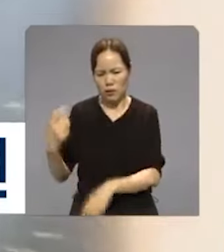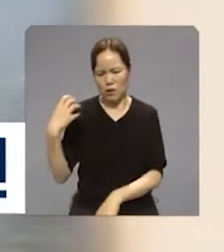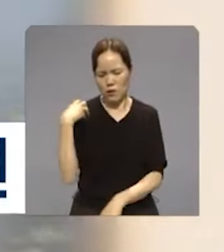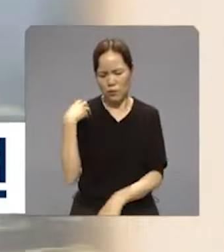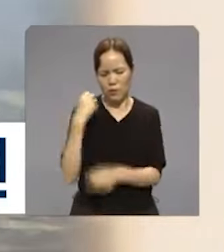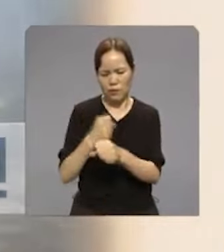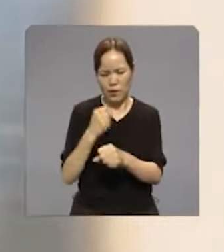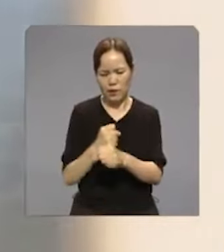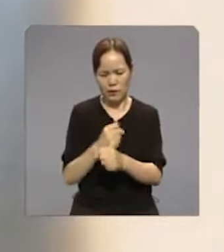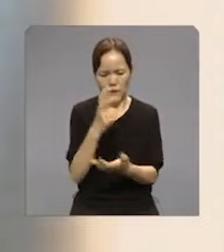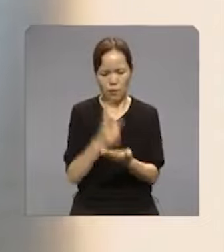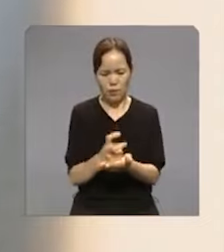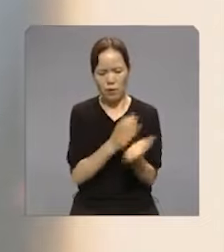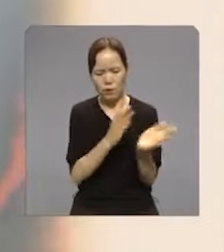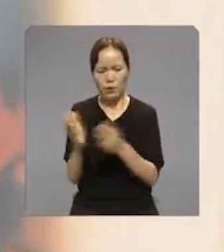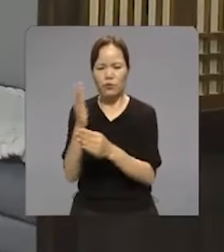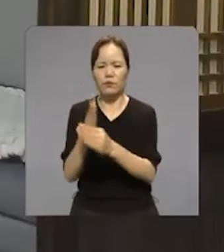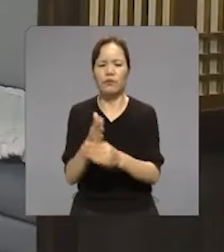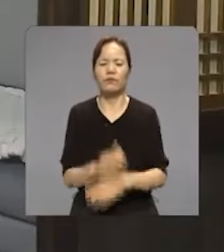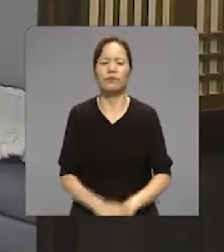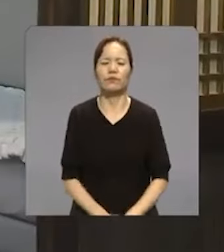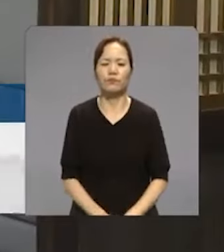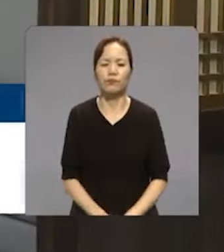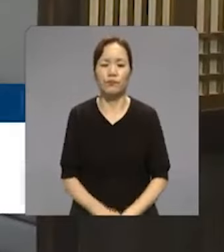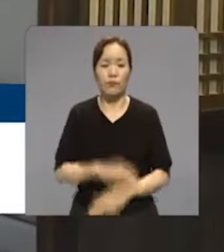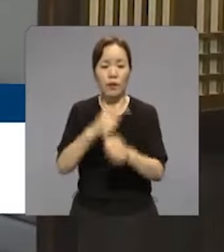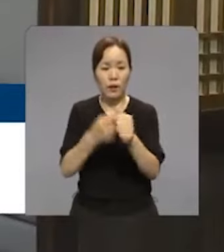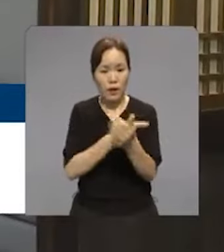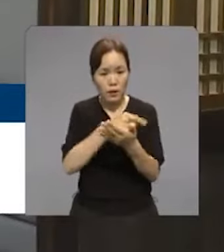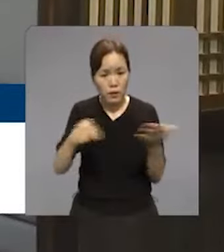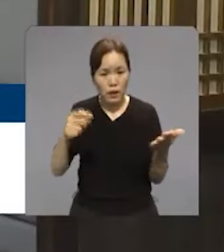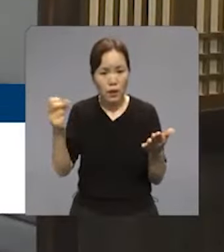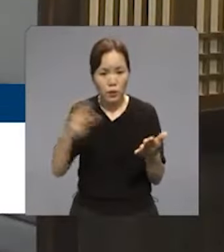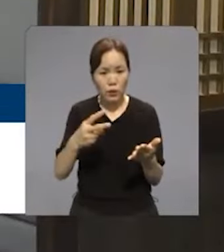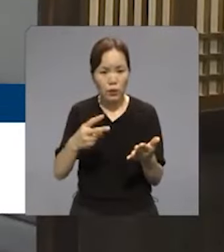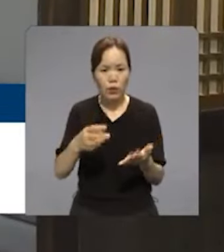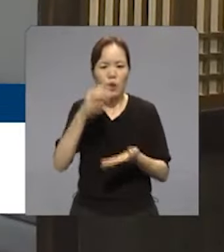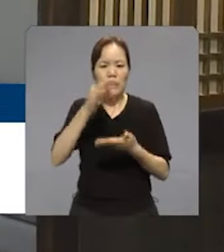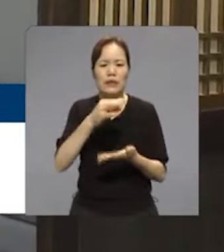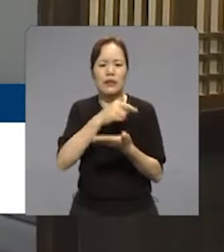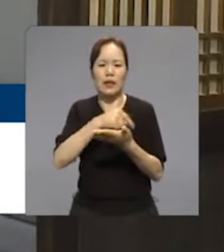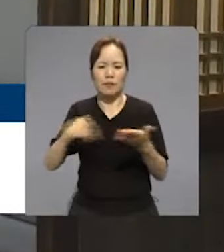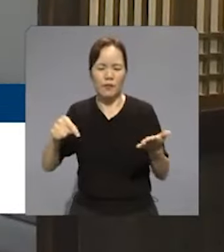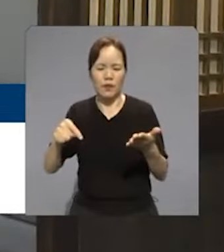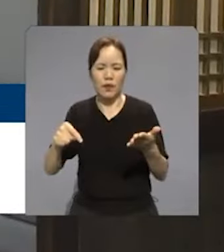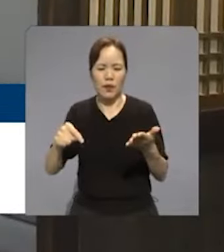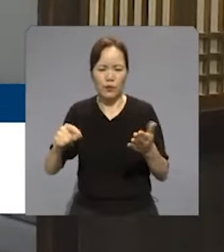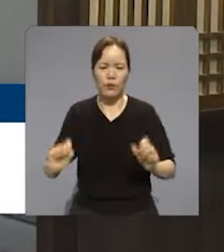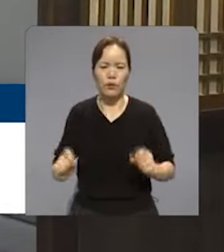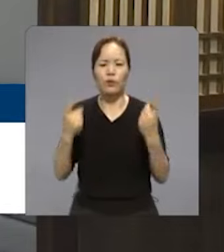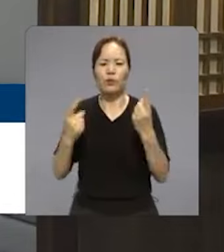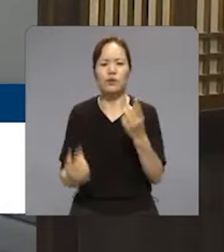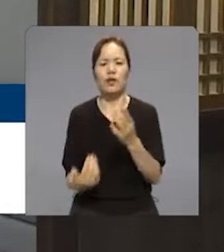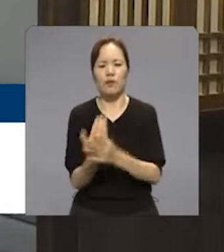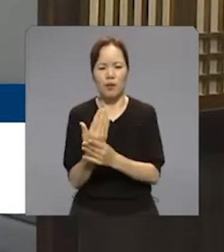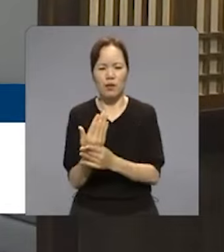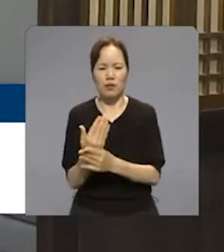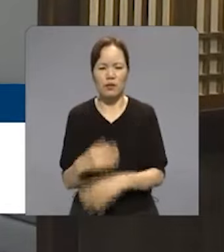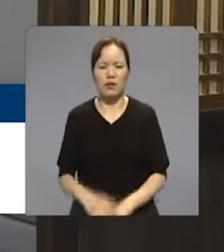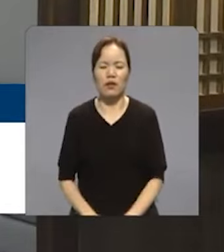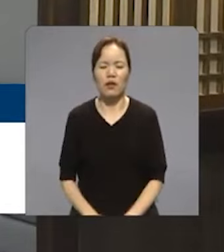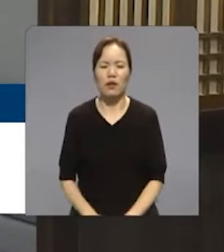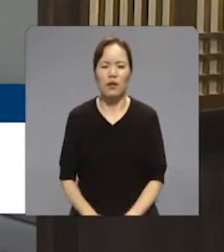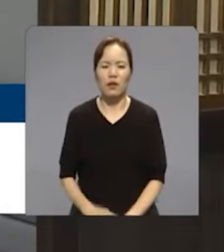의무화하는 법안을 준비하고 있습니다. 자연재해뿐만 아니라 재산 피해까지도 동반이 되는 사안이기 때문에 저희가